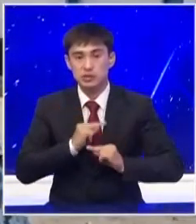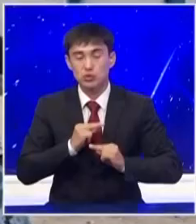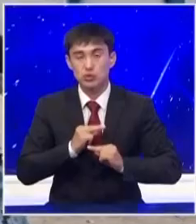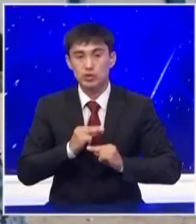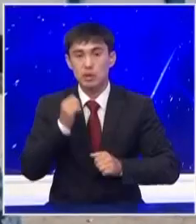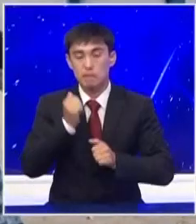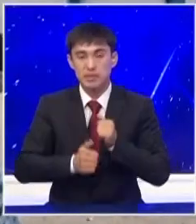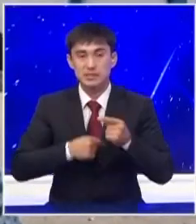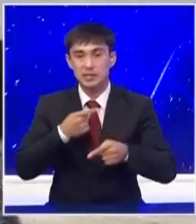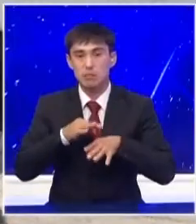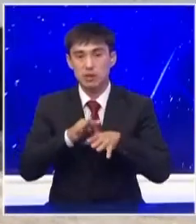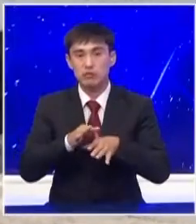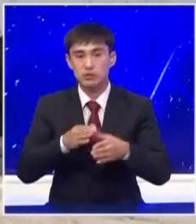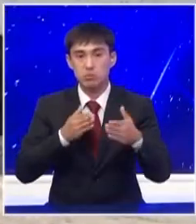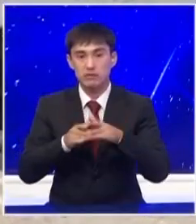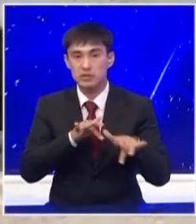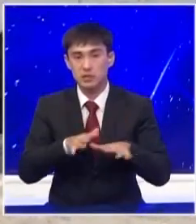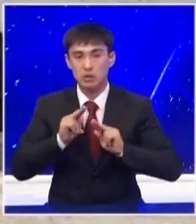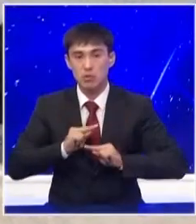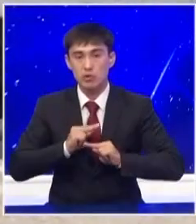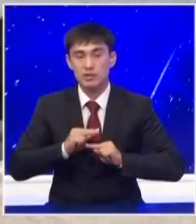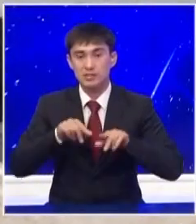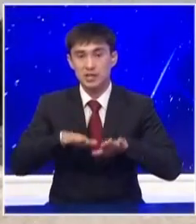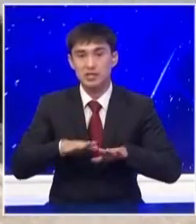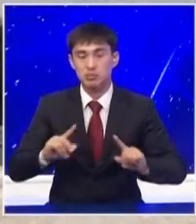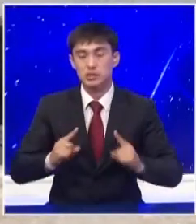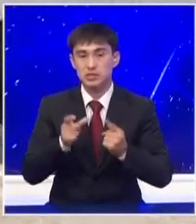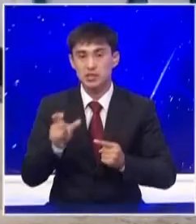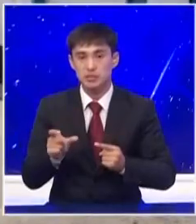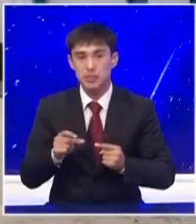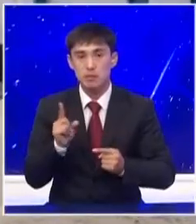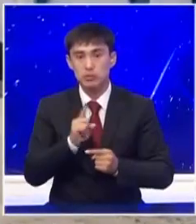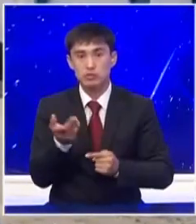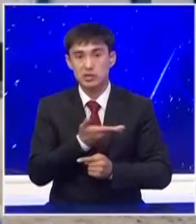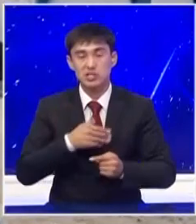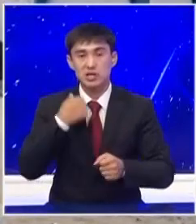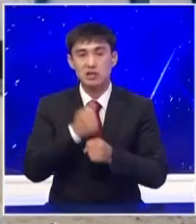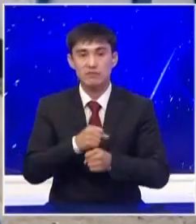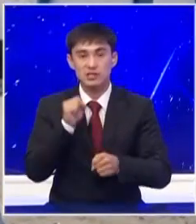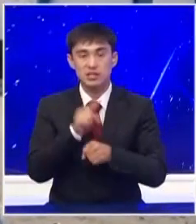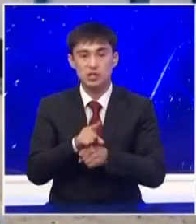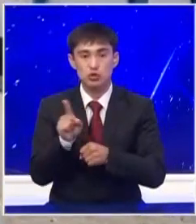на постоянной основе проводится профилактическая работа с находящимися под стражей. Потому что наша главная